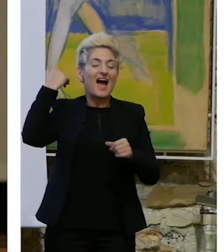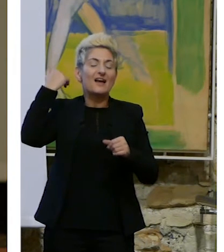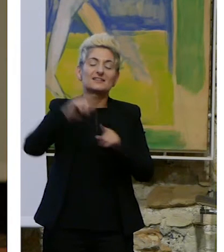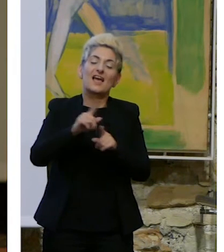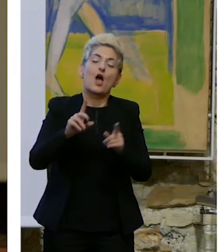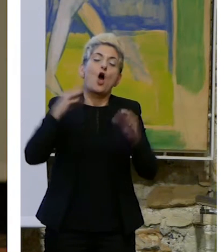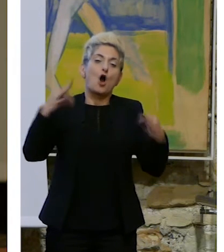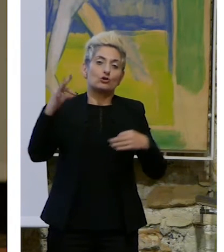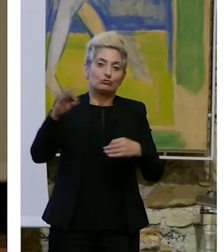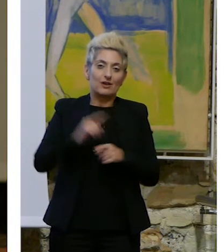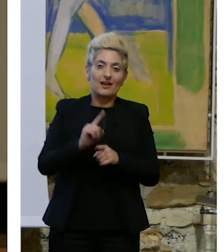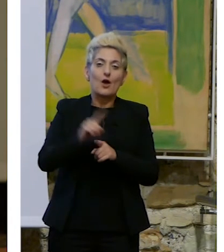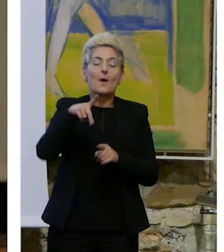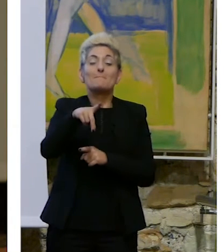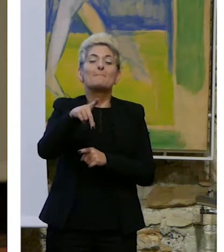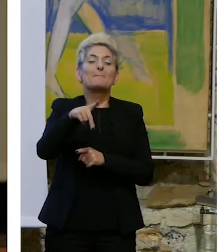secoli ad essere protagonista.